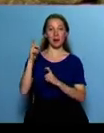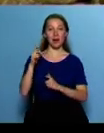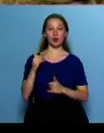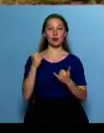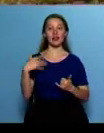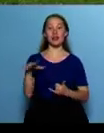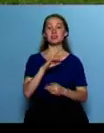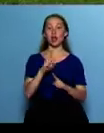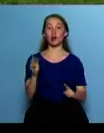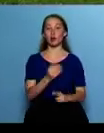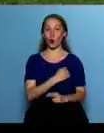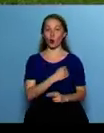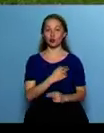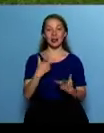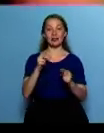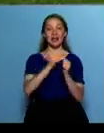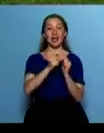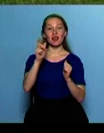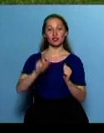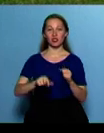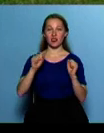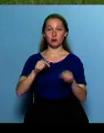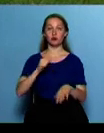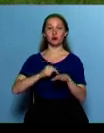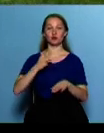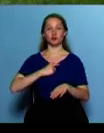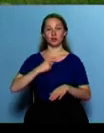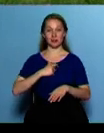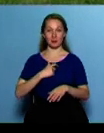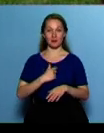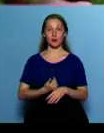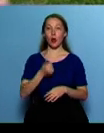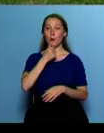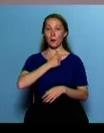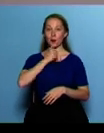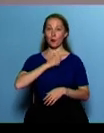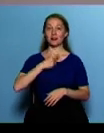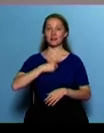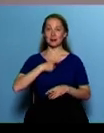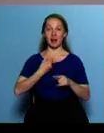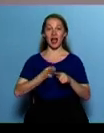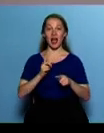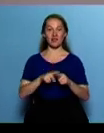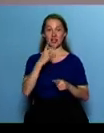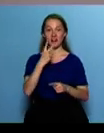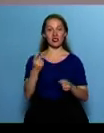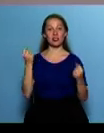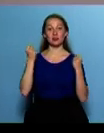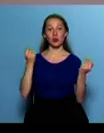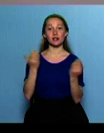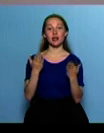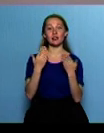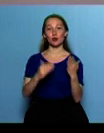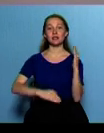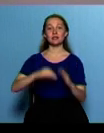всех желающих, где каждый сможет ощутить себя в шкуре биатлониста. Попробовать себя в этом виде спорта, который ты с